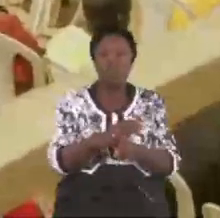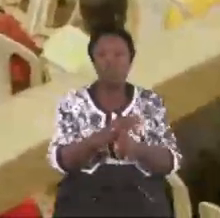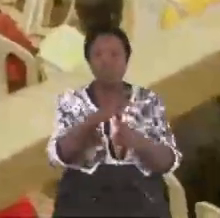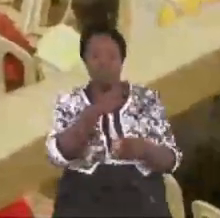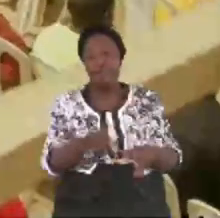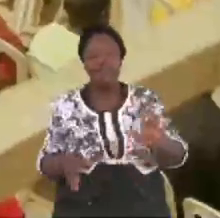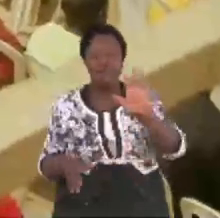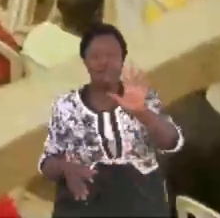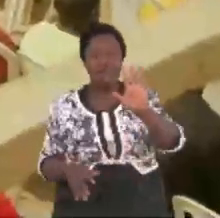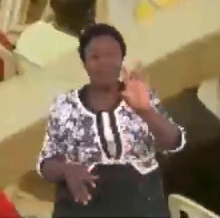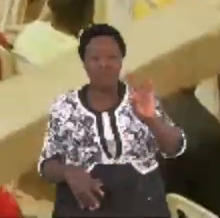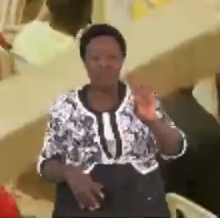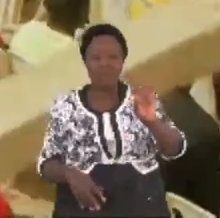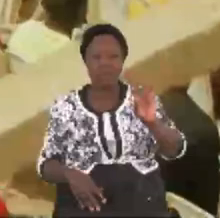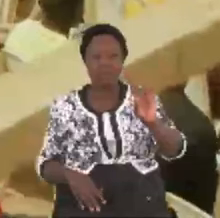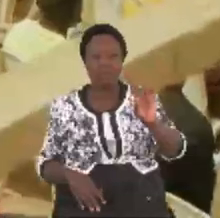Verset 58.